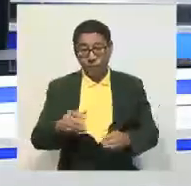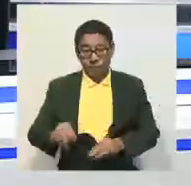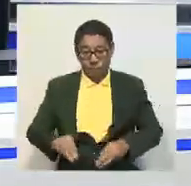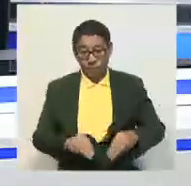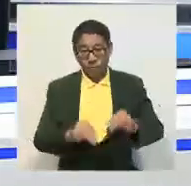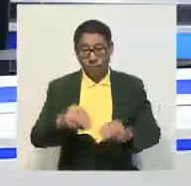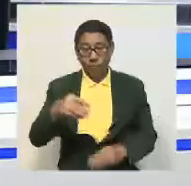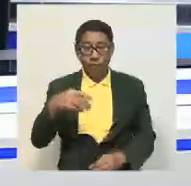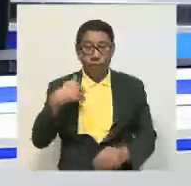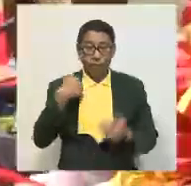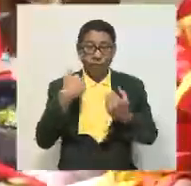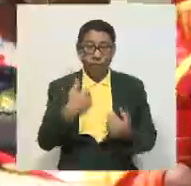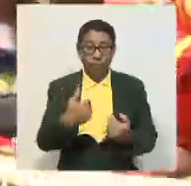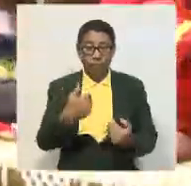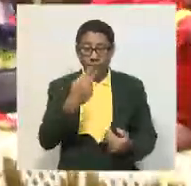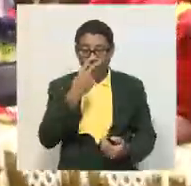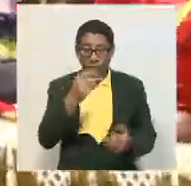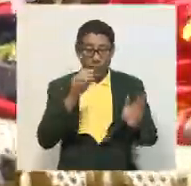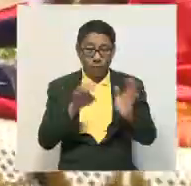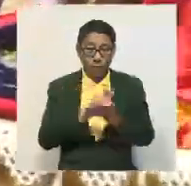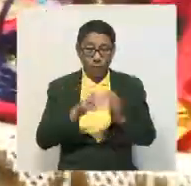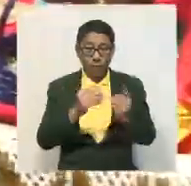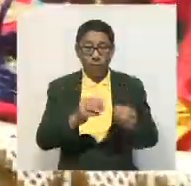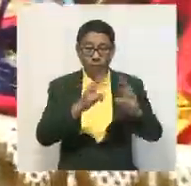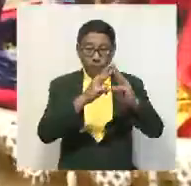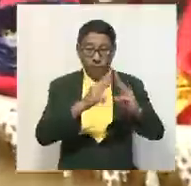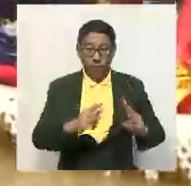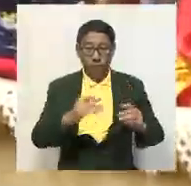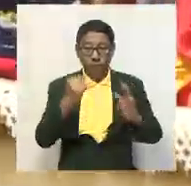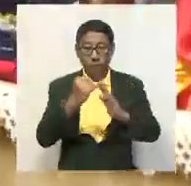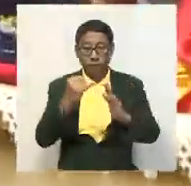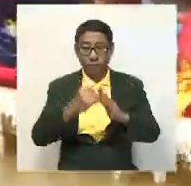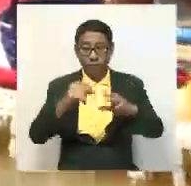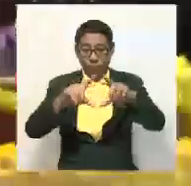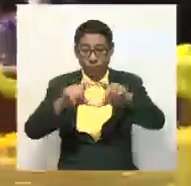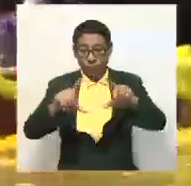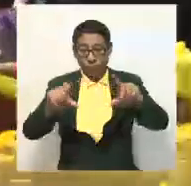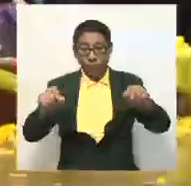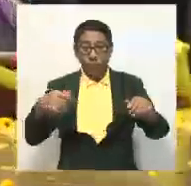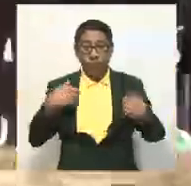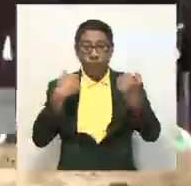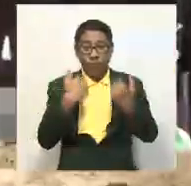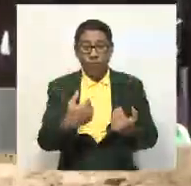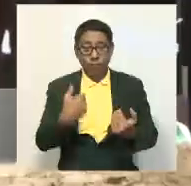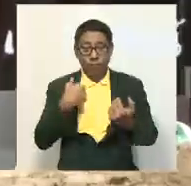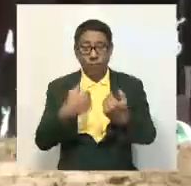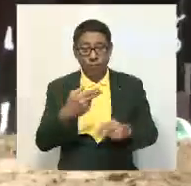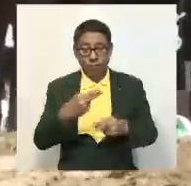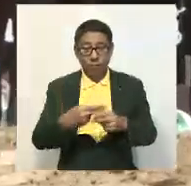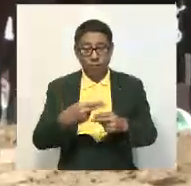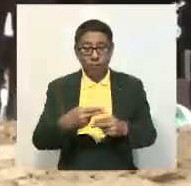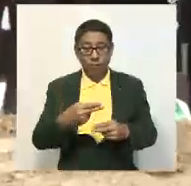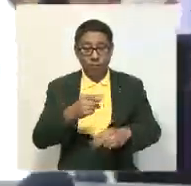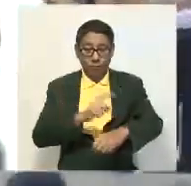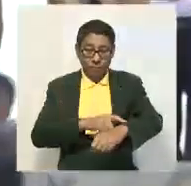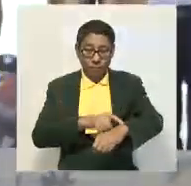สักค่ะไปดูบรรยากาศที่บริเวณท่าน้ำวัดโบสถ์ชนะมารอำเภอเมืองเพชรชบูรณ์นะคะได้ถือฤ